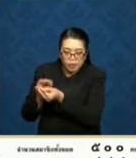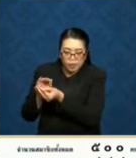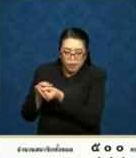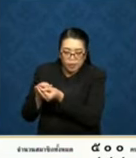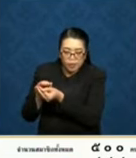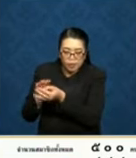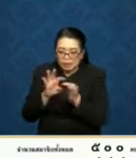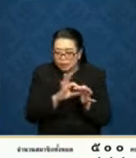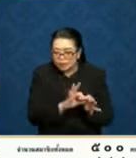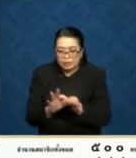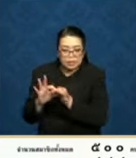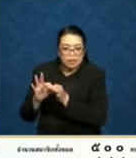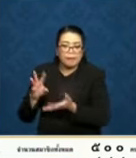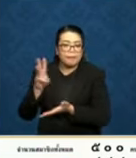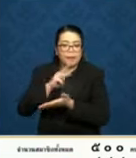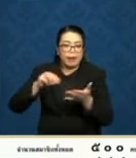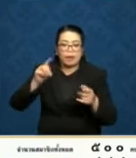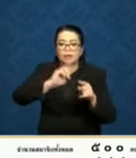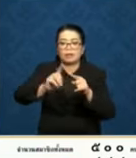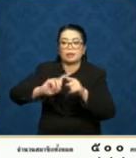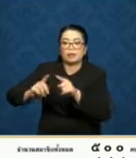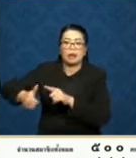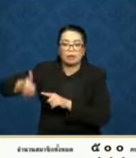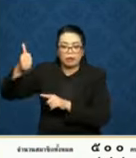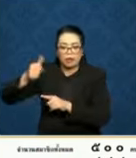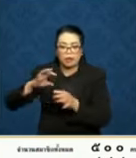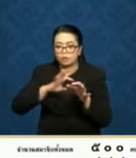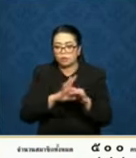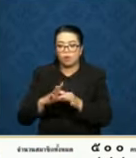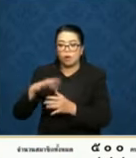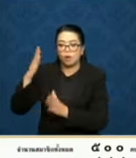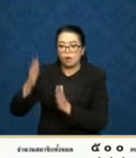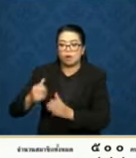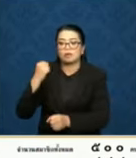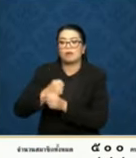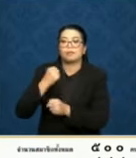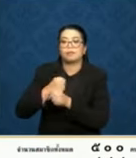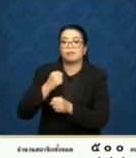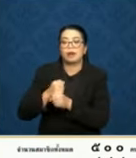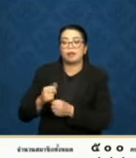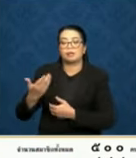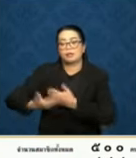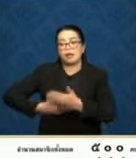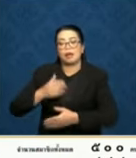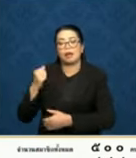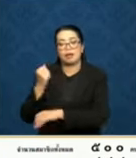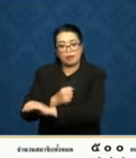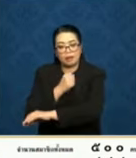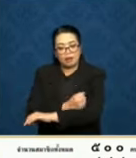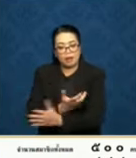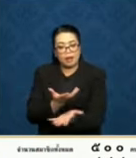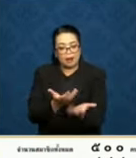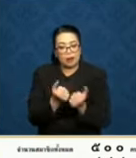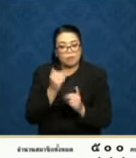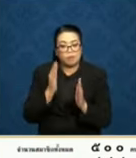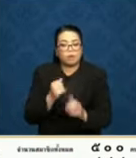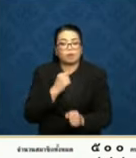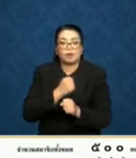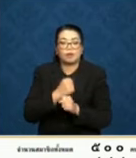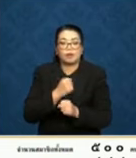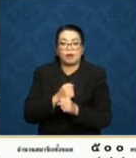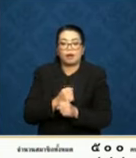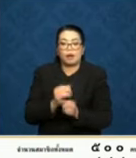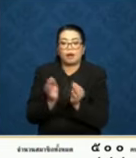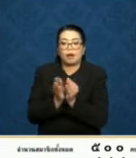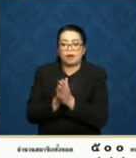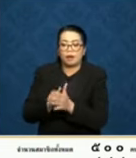ของอุโดมศึกษา และเชื่อมโยงไปถึงหน่วยงาน hurricanes be the manager McC hopefully will